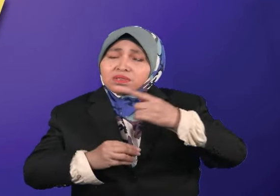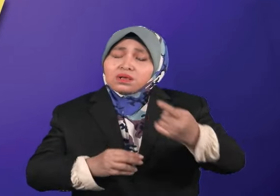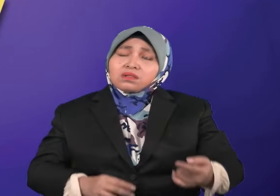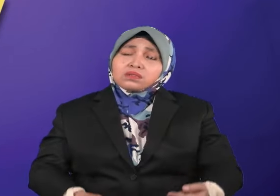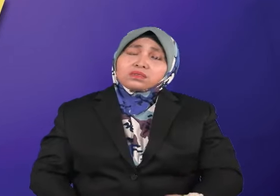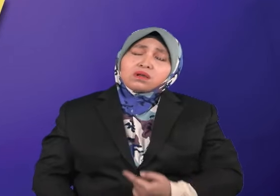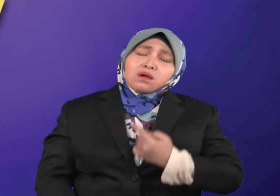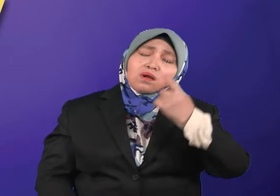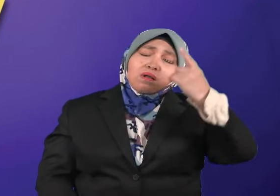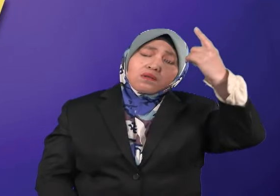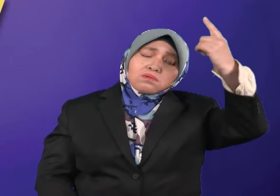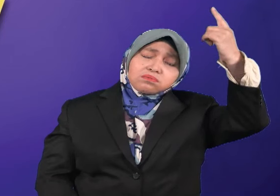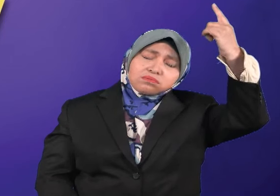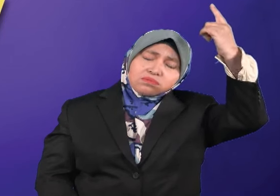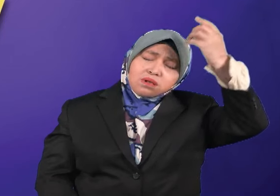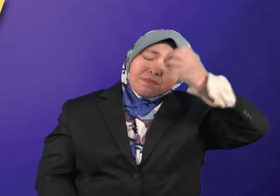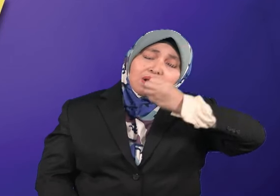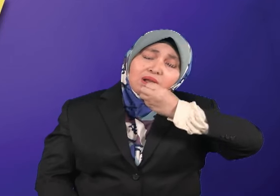فَإِنِّي